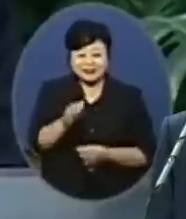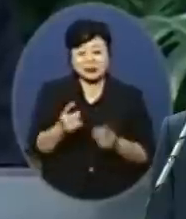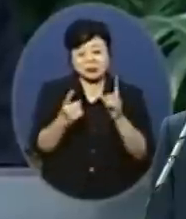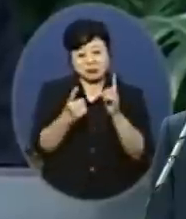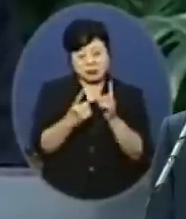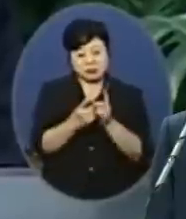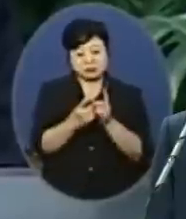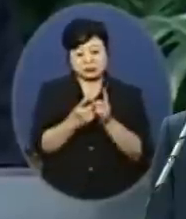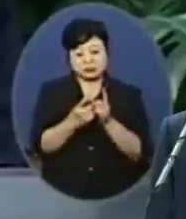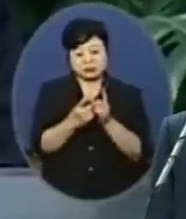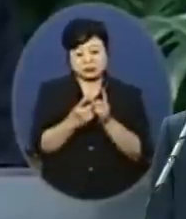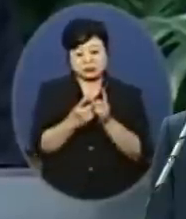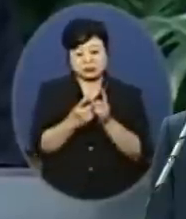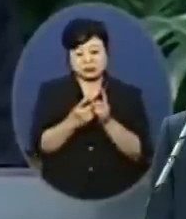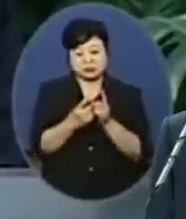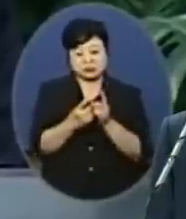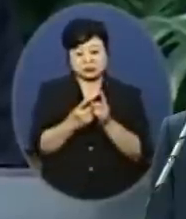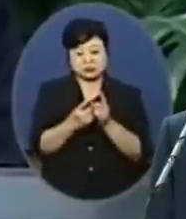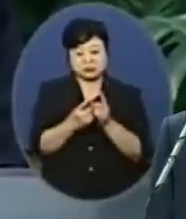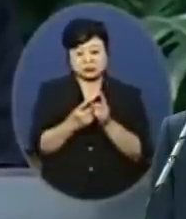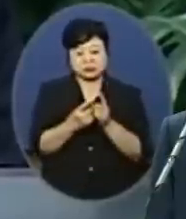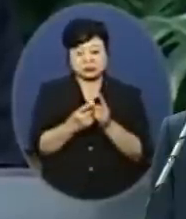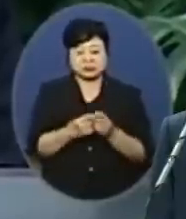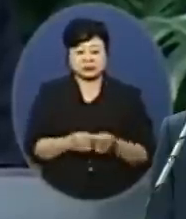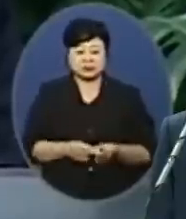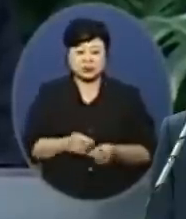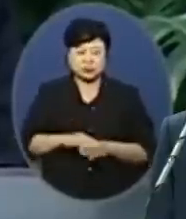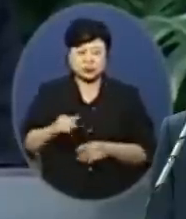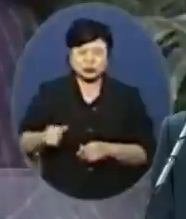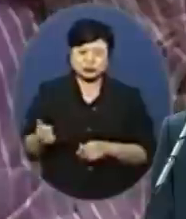만나도 손주 죽은 시어머니가처럼